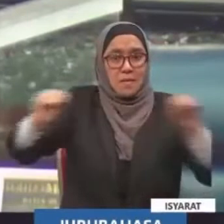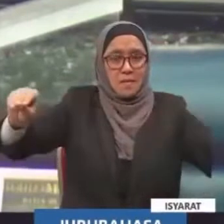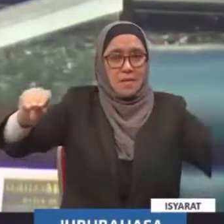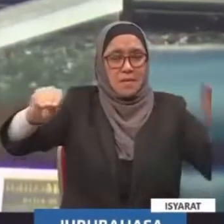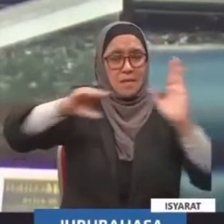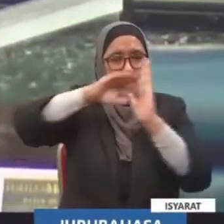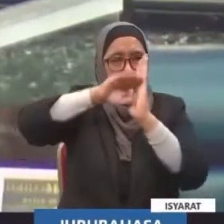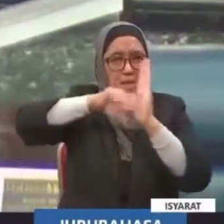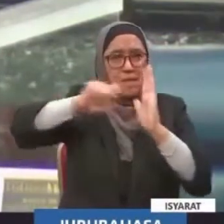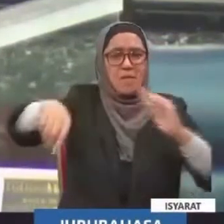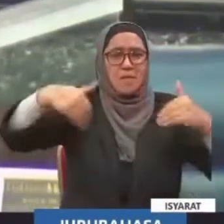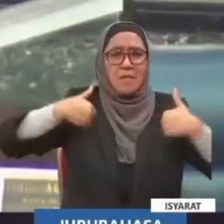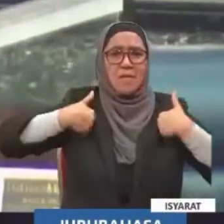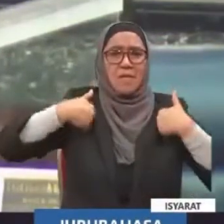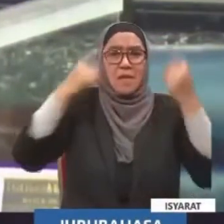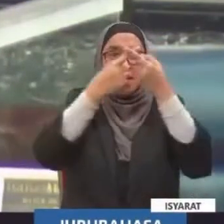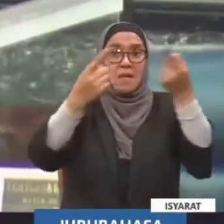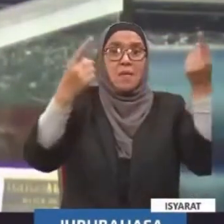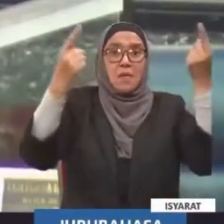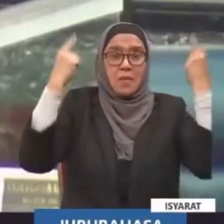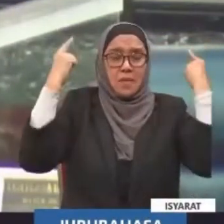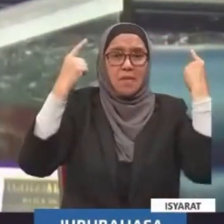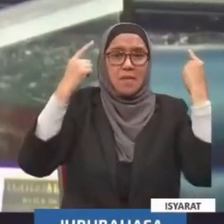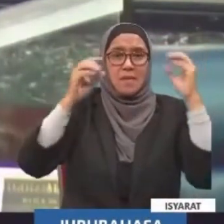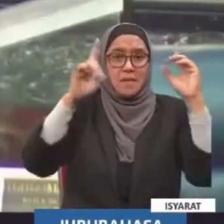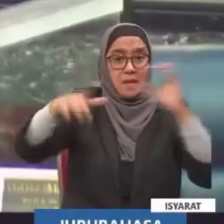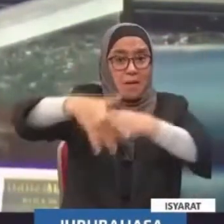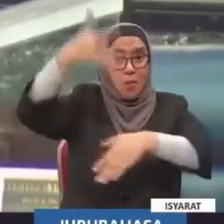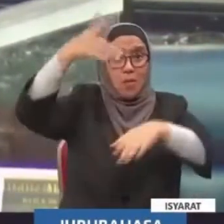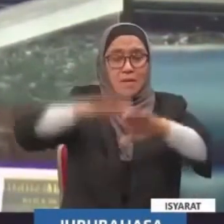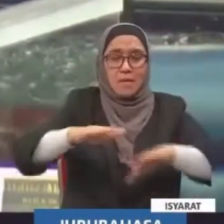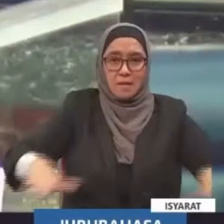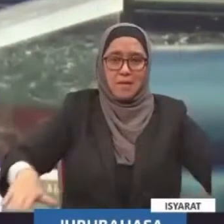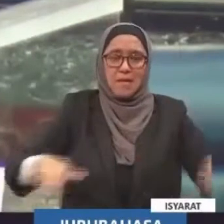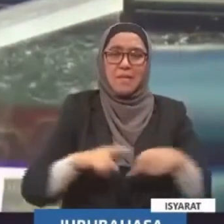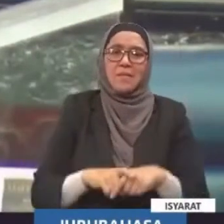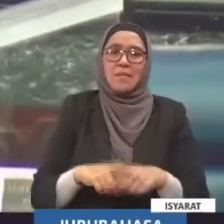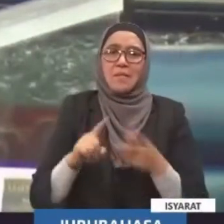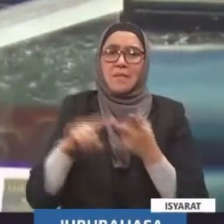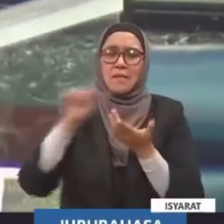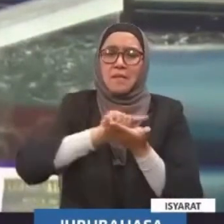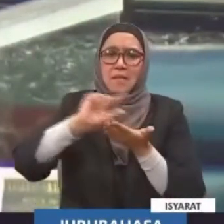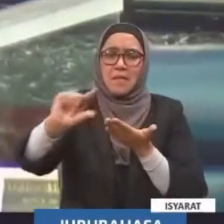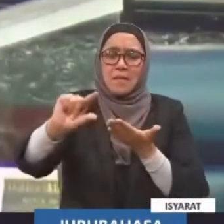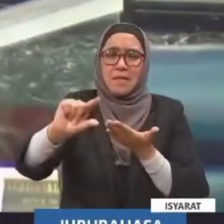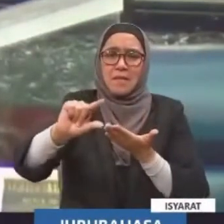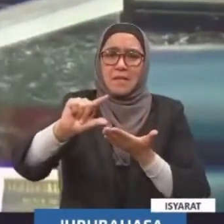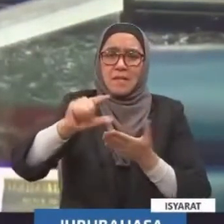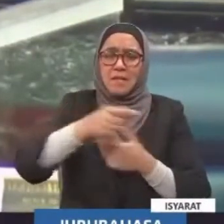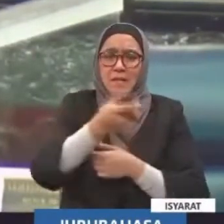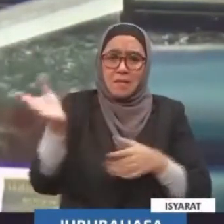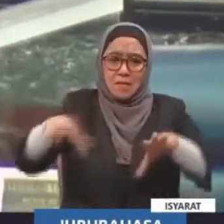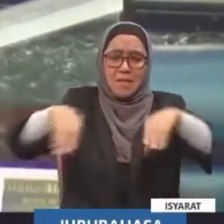Early Childhood Care Education, diploma pendidikan awal kanak-kanak. Dan gaji yang mereka terima adalah gaji